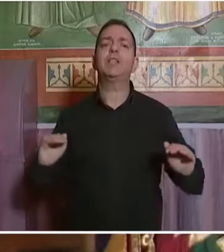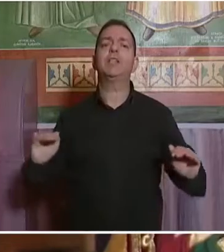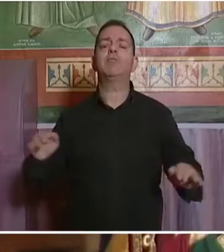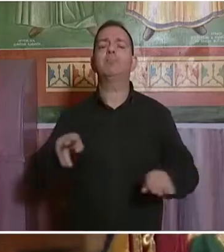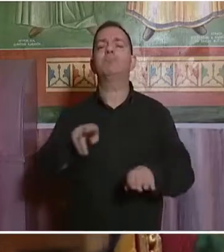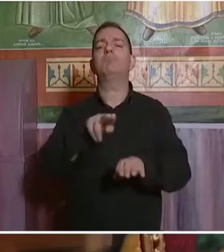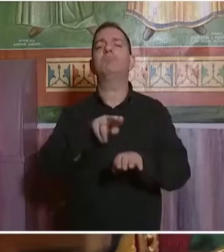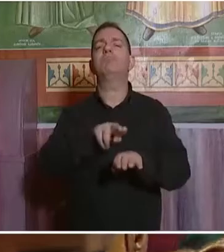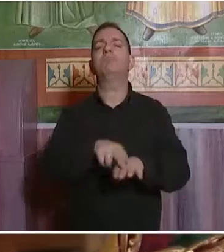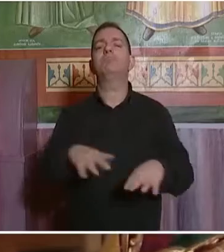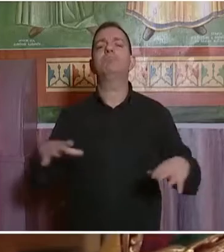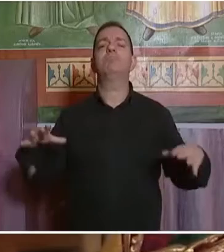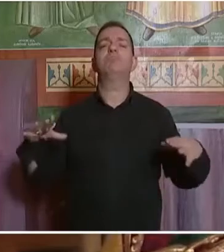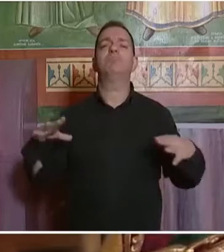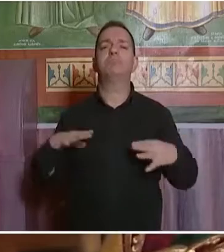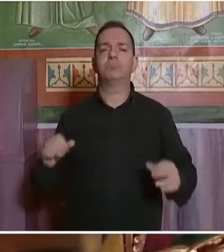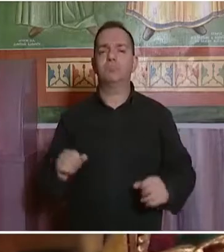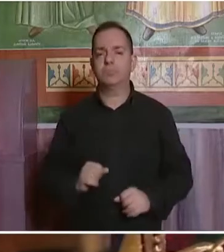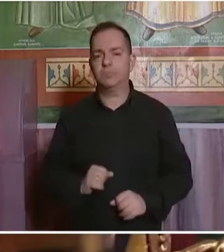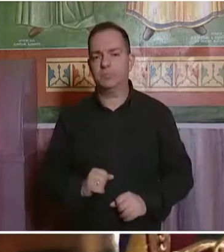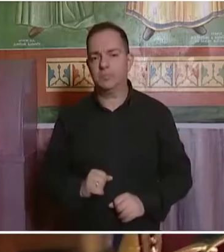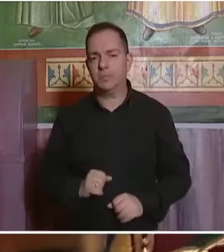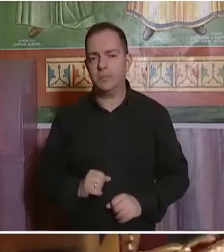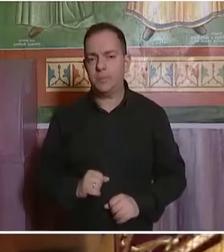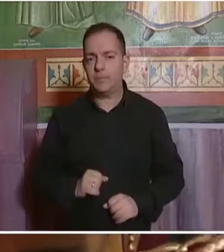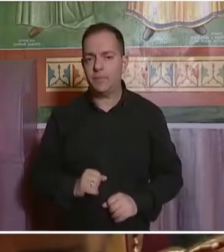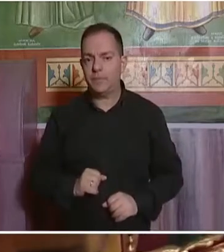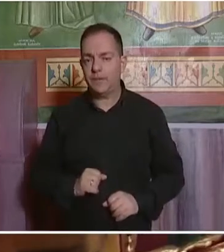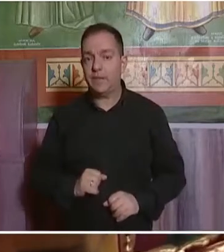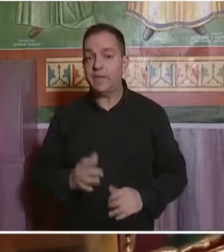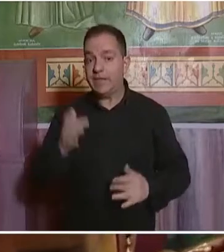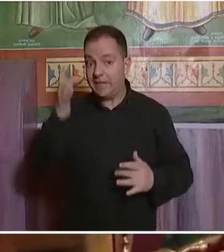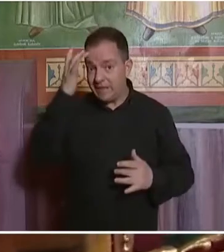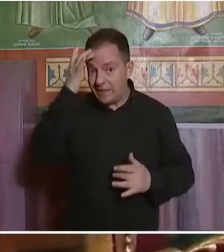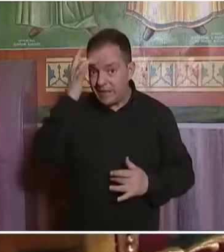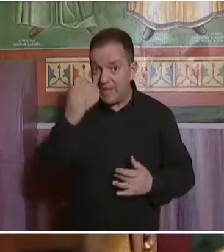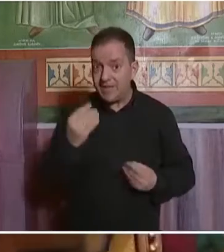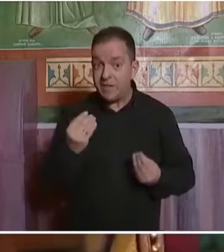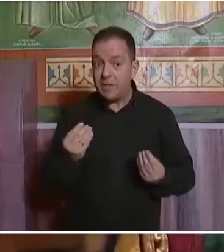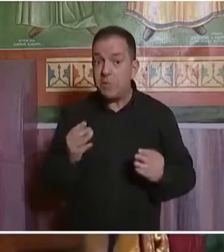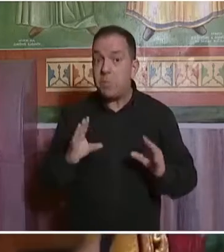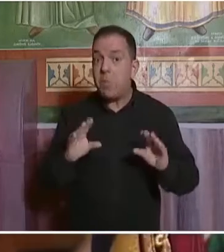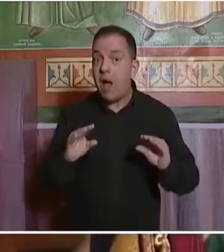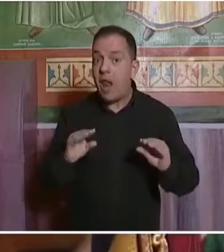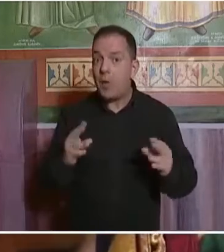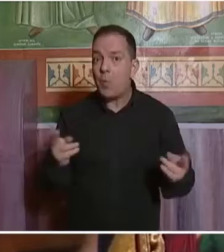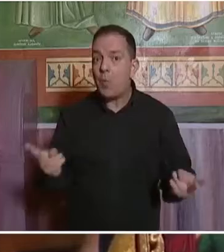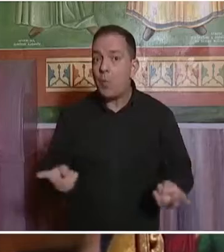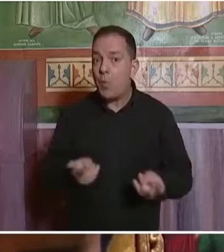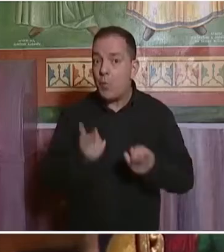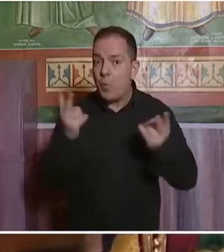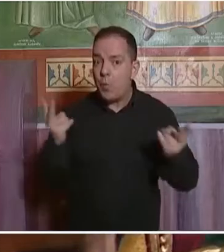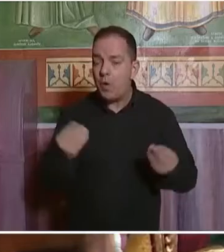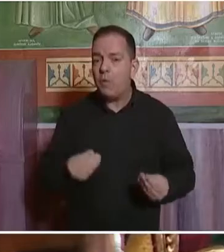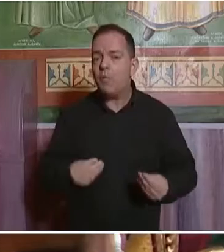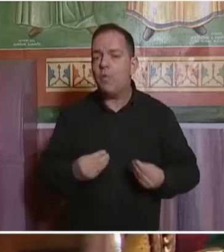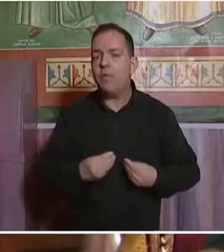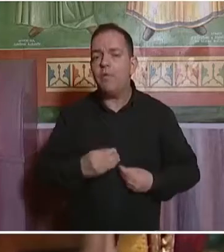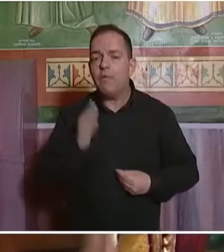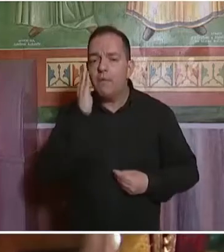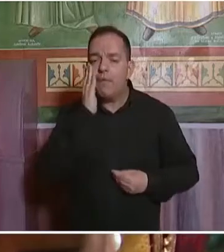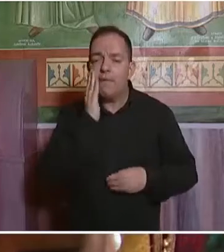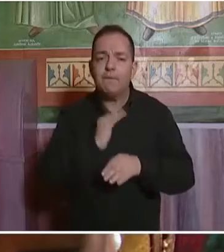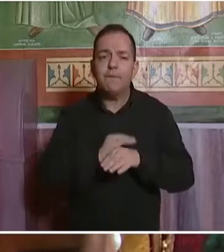μας. Αυτή πράγματι χαρίζει παράκληση, δηλαδή ανάπαυση εσωτερική. Και